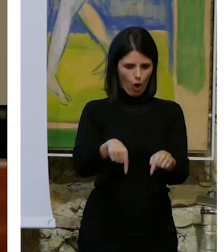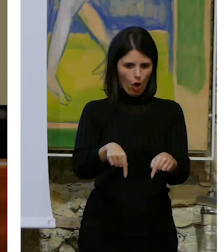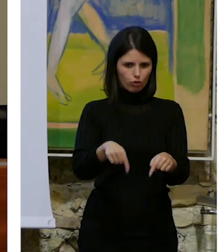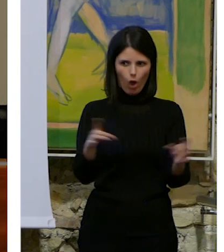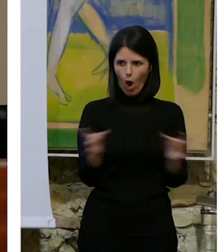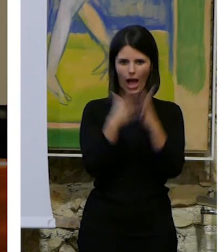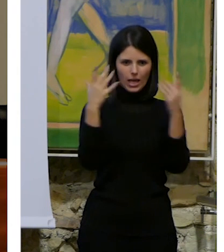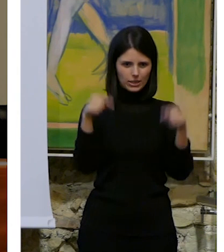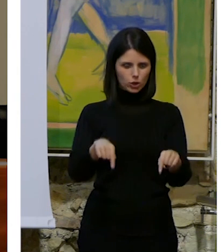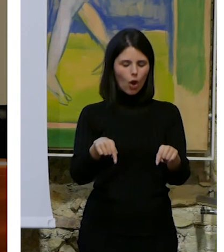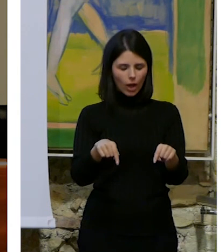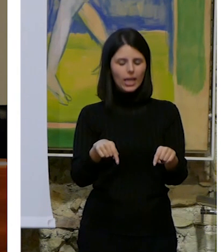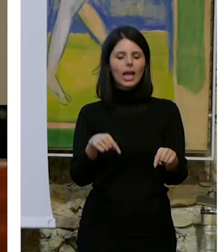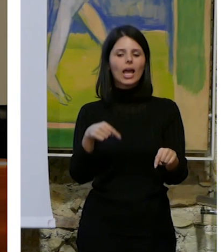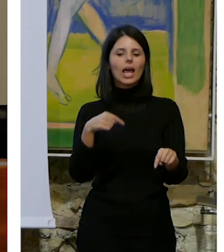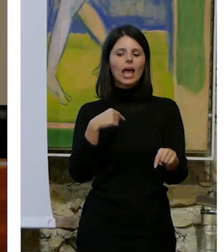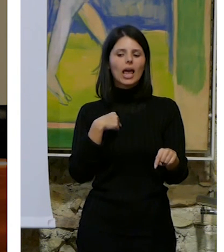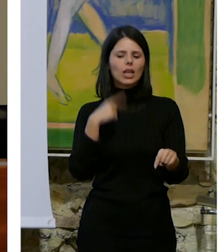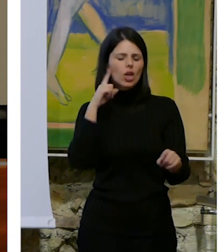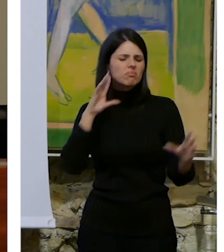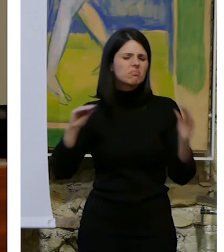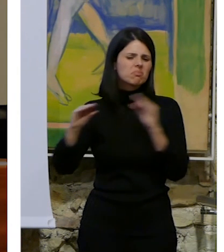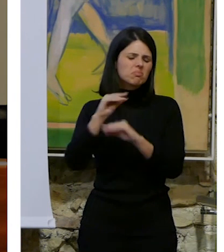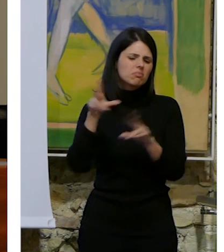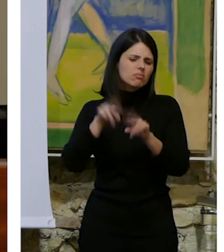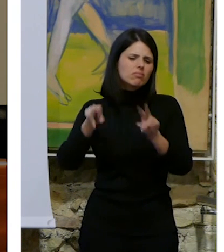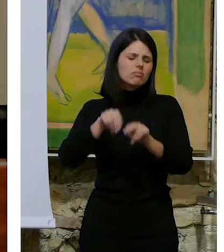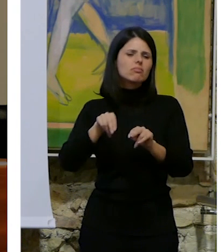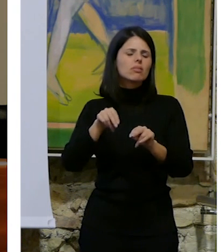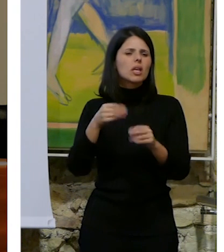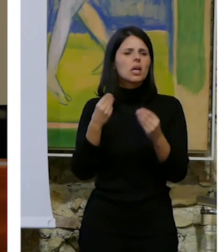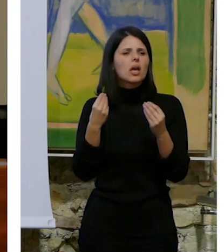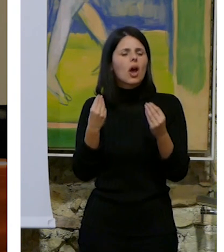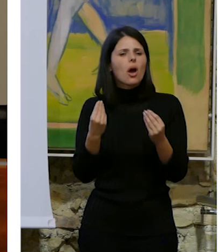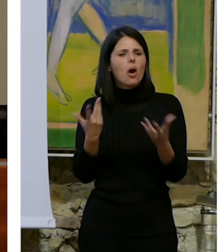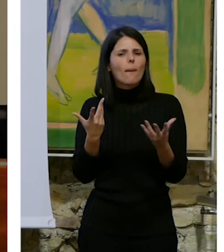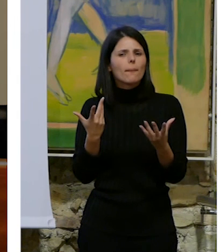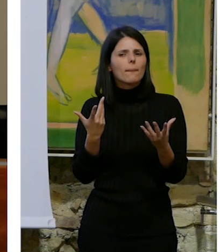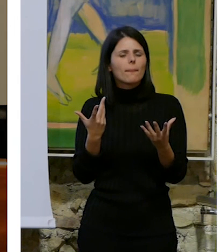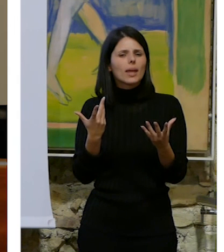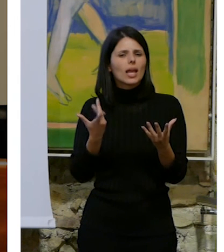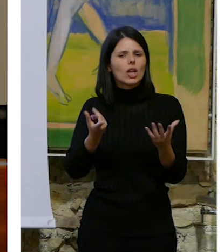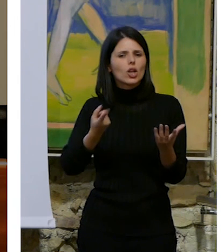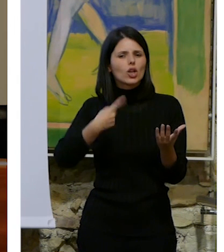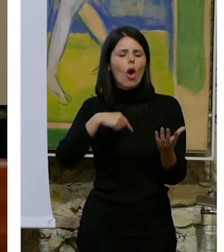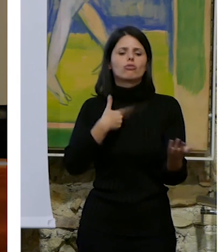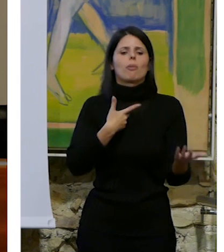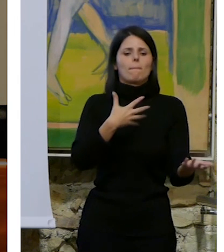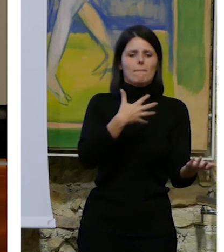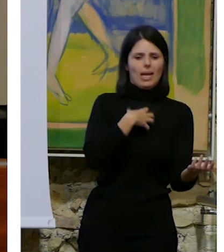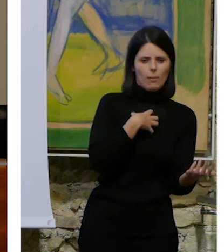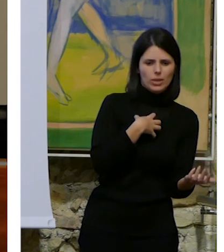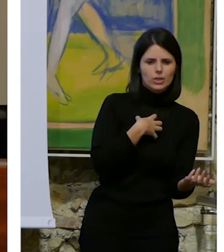in questa occasione. Un'altra cosa che osservo spesso, ma come mai? Allora noi abbiamo Maria Montessori, che è